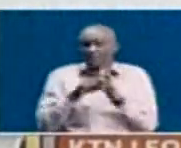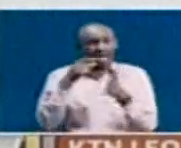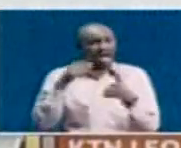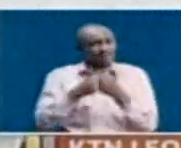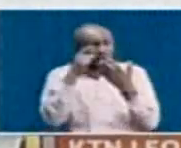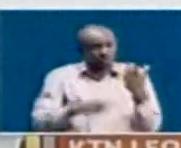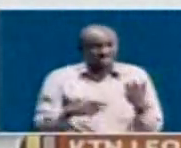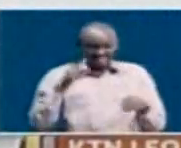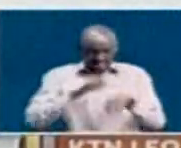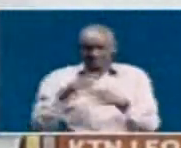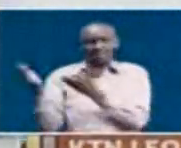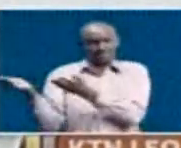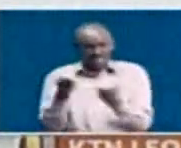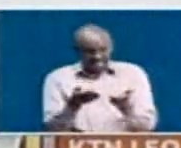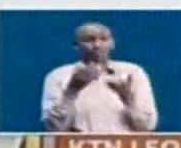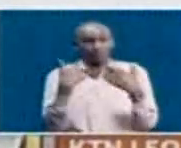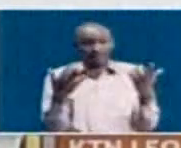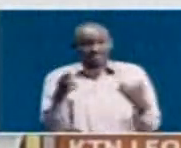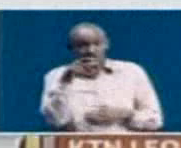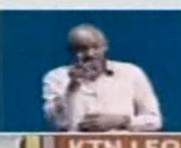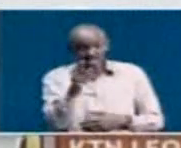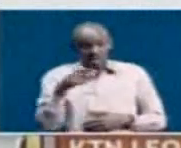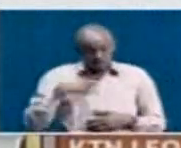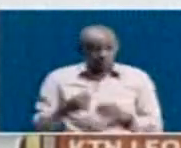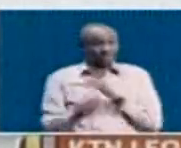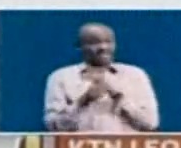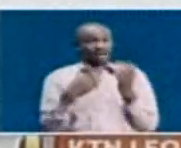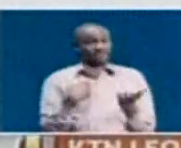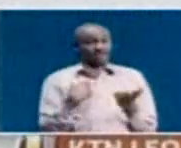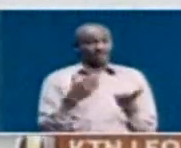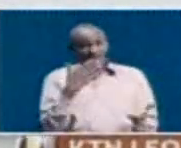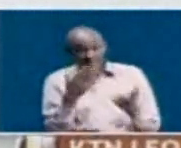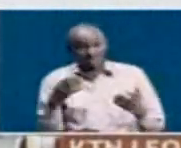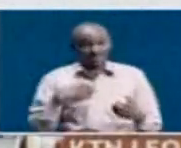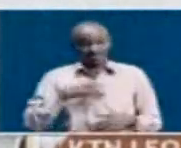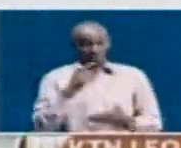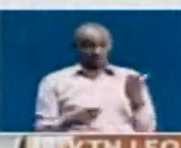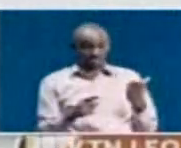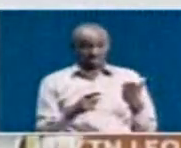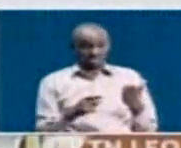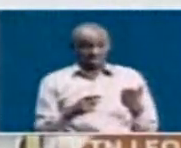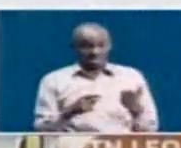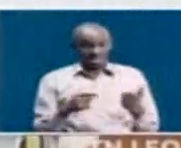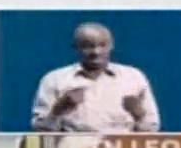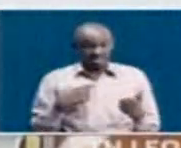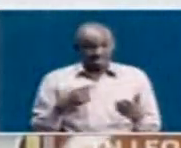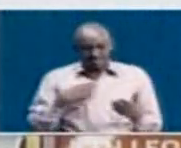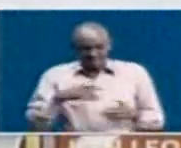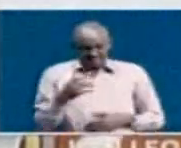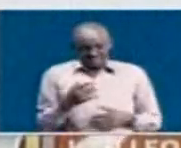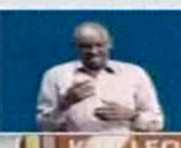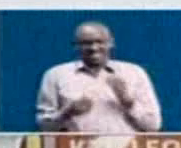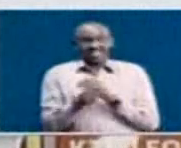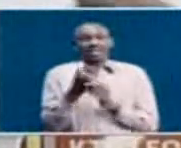ambapo kidogo mimi naona kwamba kule kutafuta kwangu kidogo kuna kwa hatarini, ni kama kidogo natishiwa na nafasi yangu ya kuchuma ile inakuwa